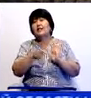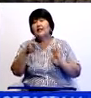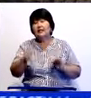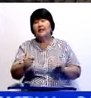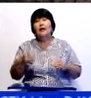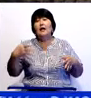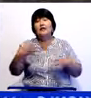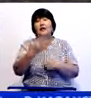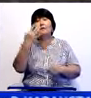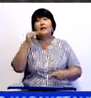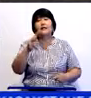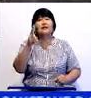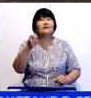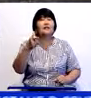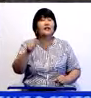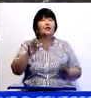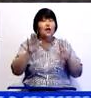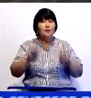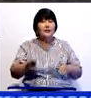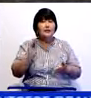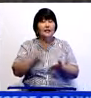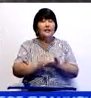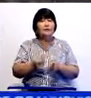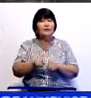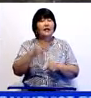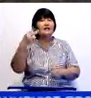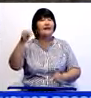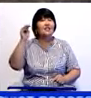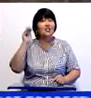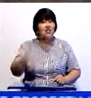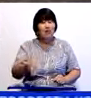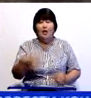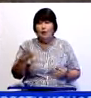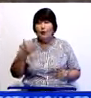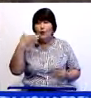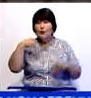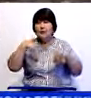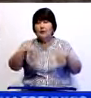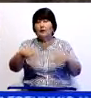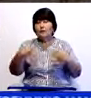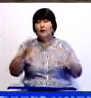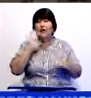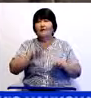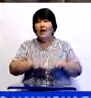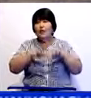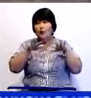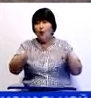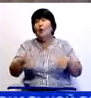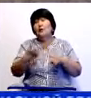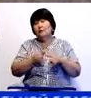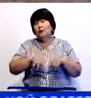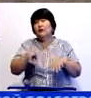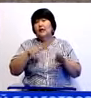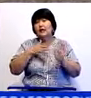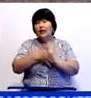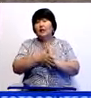сокращено 5200 гектаров вместо намечены почти 20 тысяч на сегодня рисовые чеки полностью затоплены водой в целях эффективного